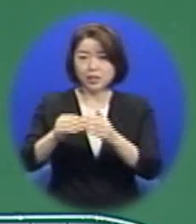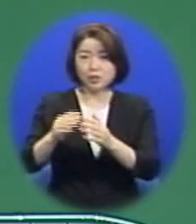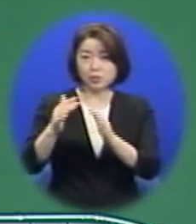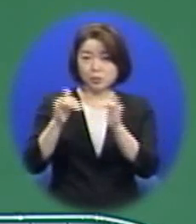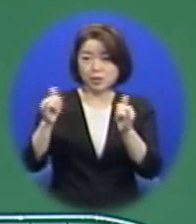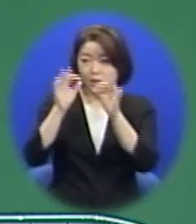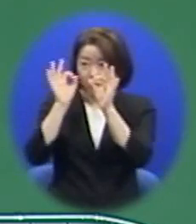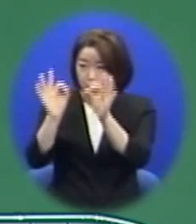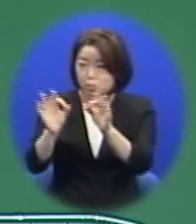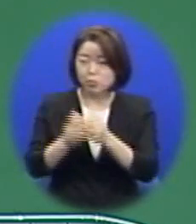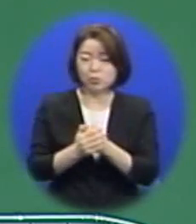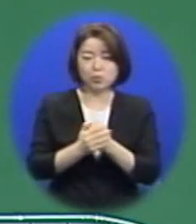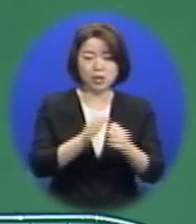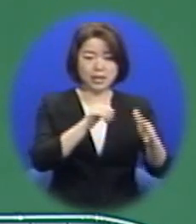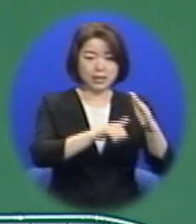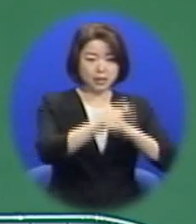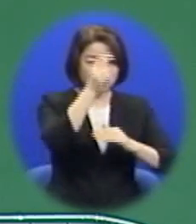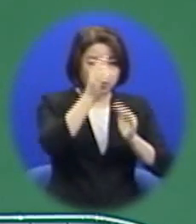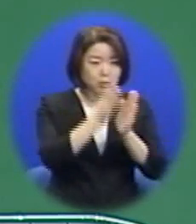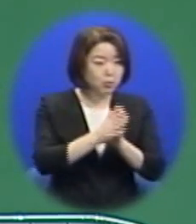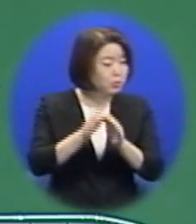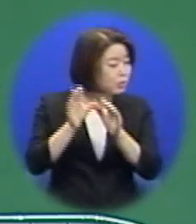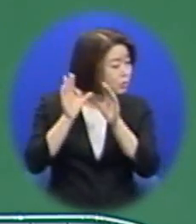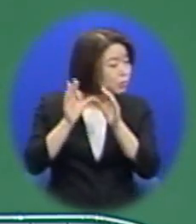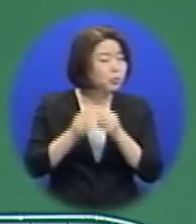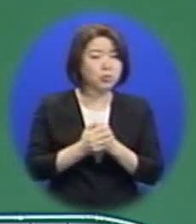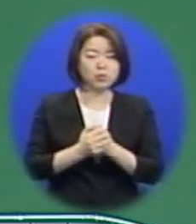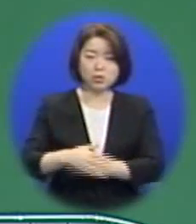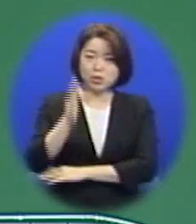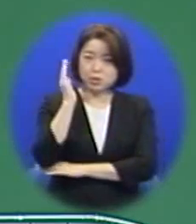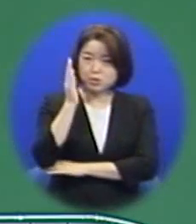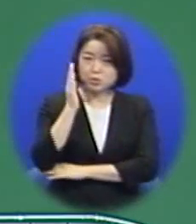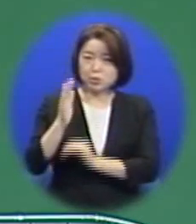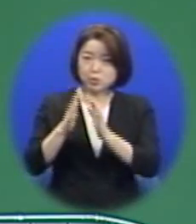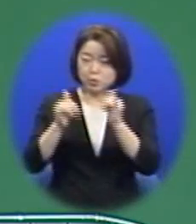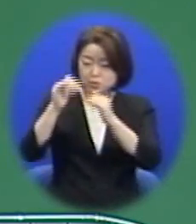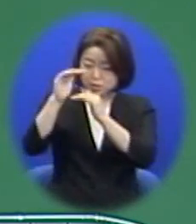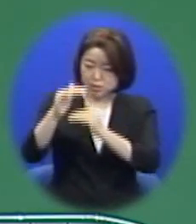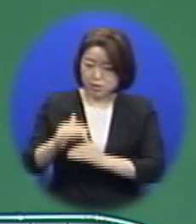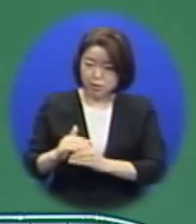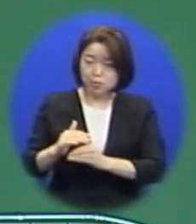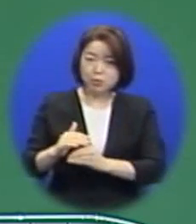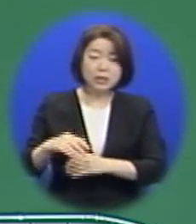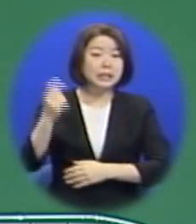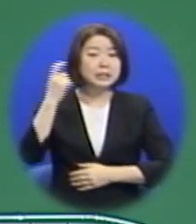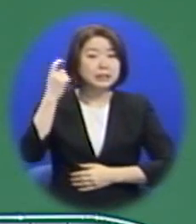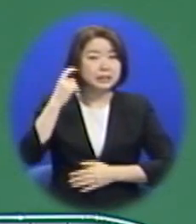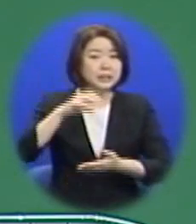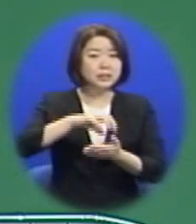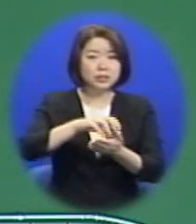때 대표 기도자의 기도를 듣고 설교하는 설교 내용을 듣는 정도의